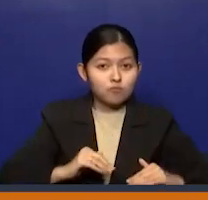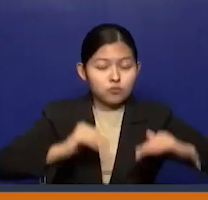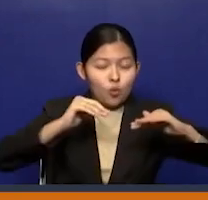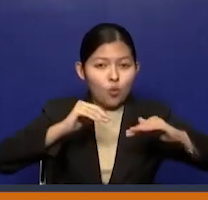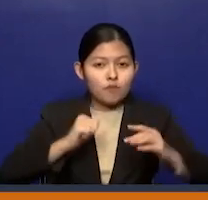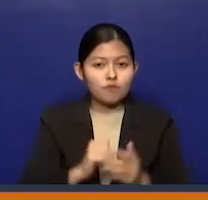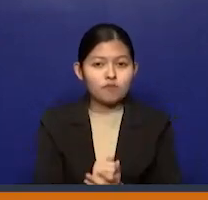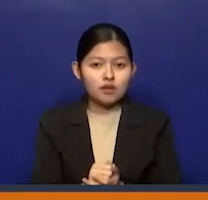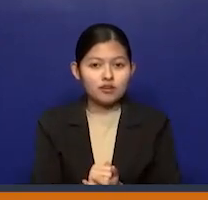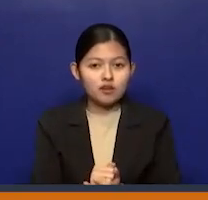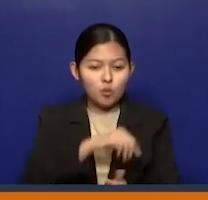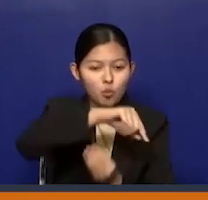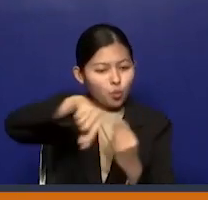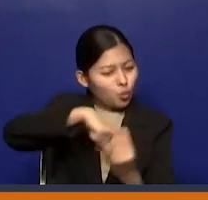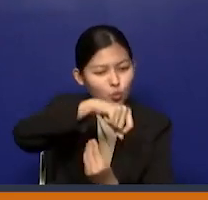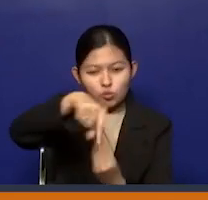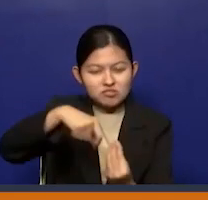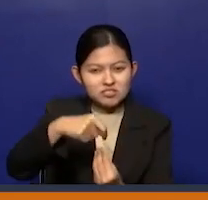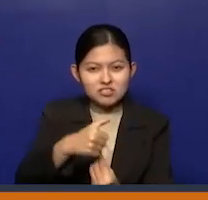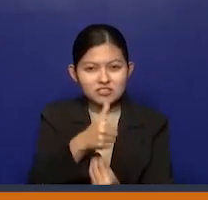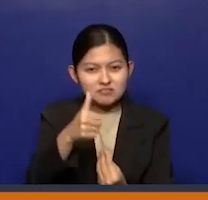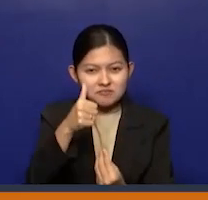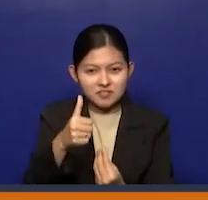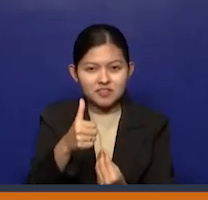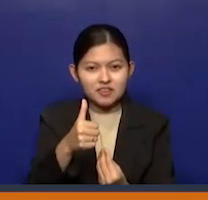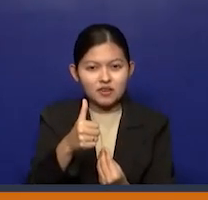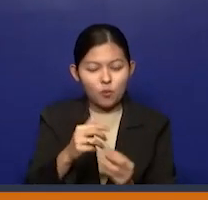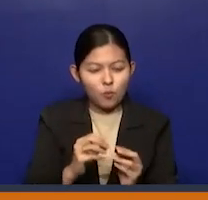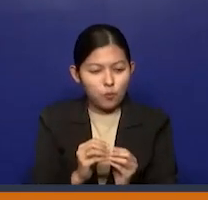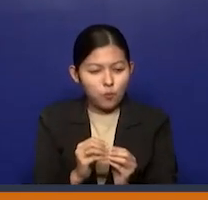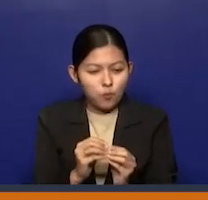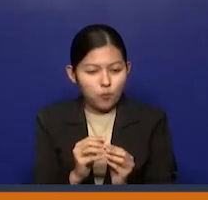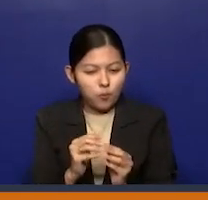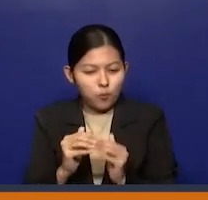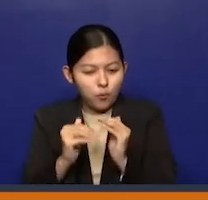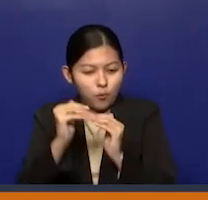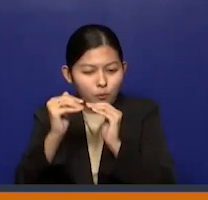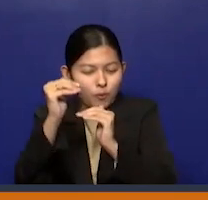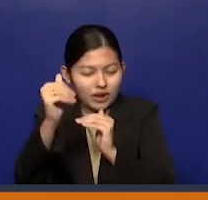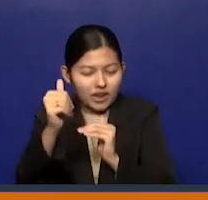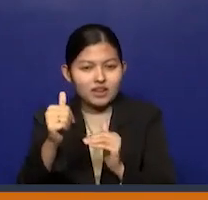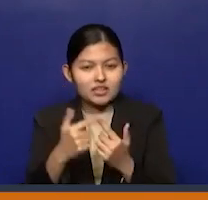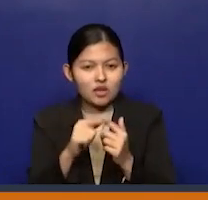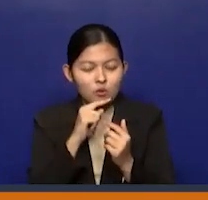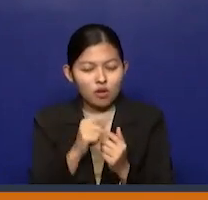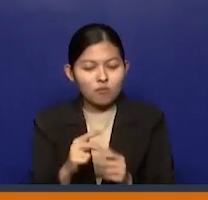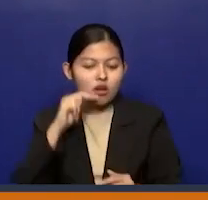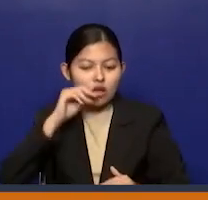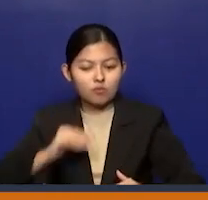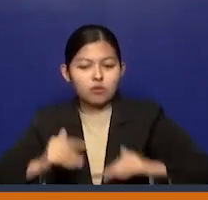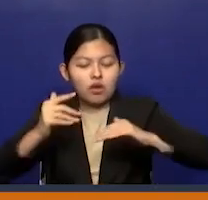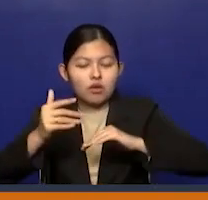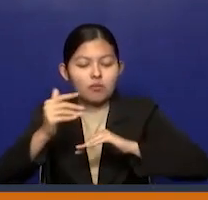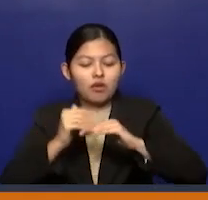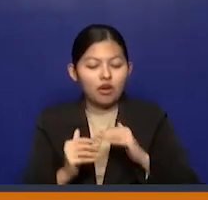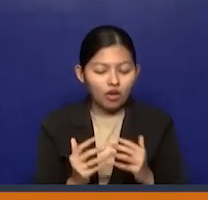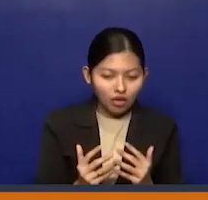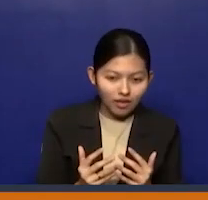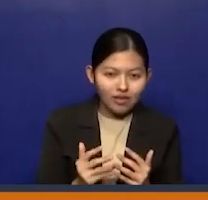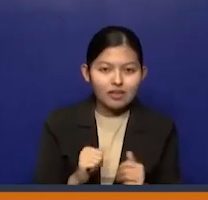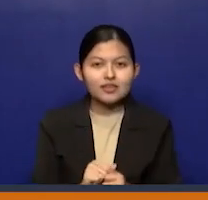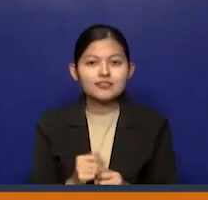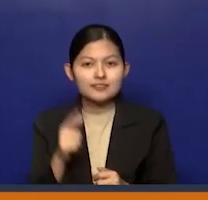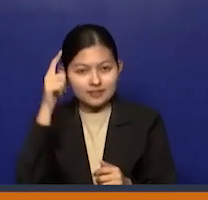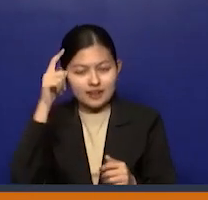นครศรีธรรมราชและเศรษฐกิจของเขาเรียกว่าการท่องเที่ยวเนี่ยมันกำลังบูมดังนั้นเมื่อมันประสบภัยแบบนี้รัฐบาลต้องรีบคิดล่ะครับ